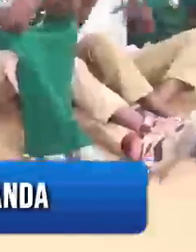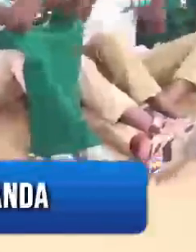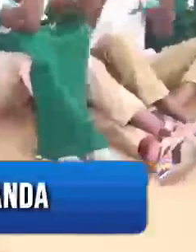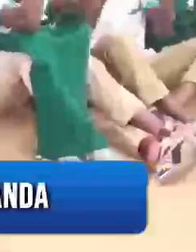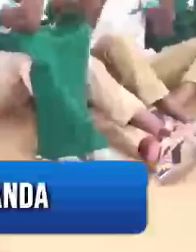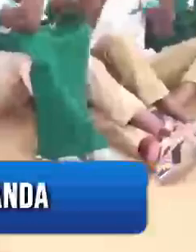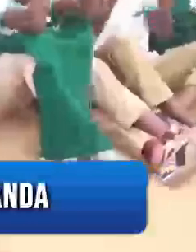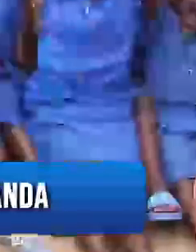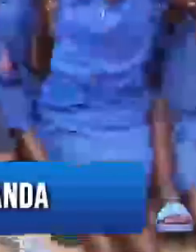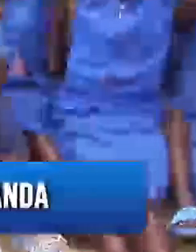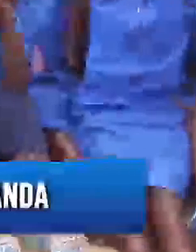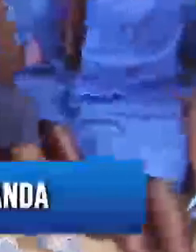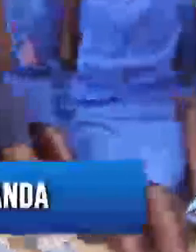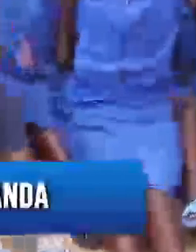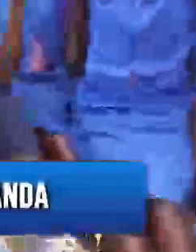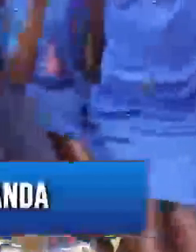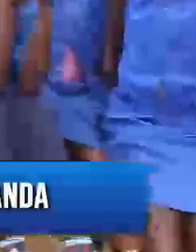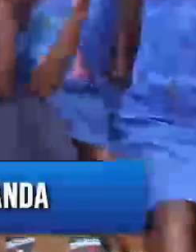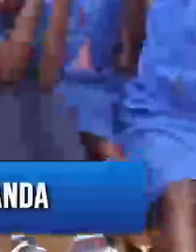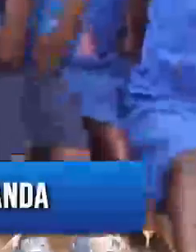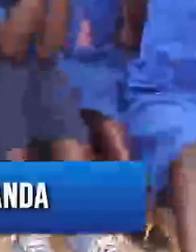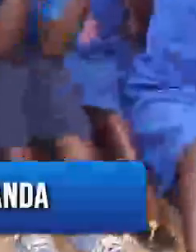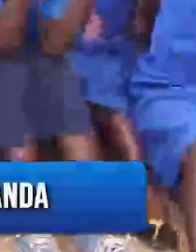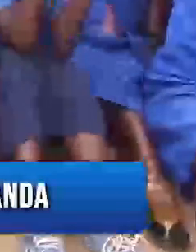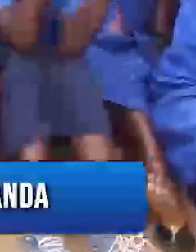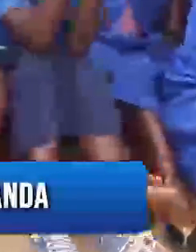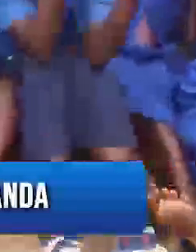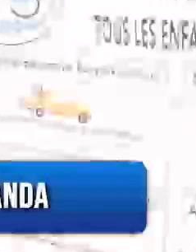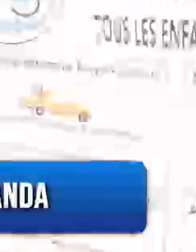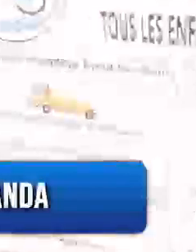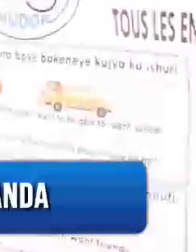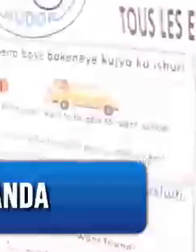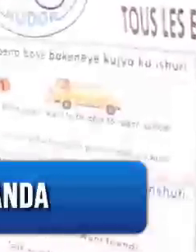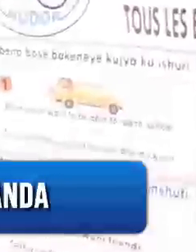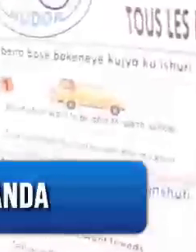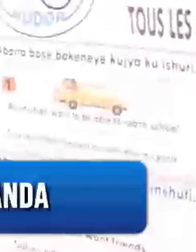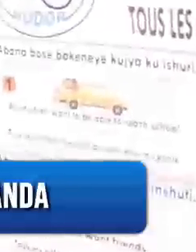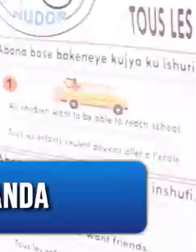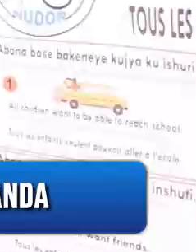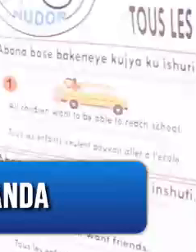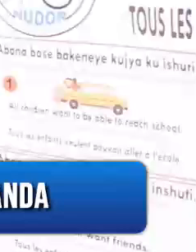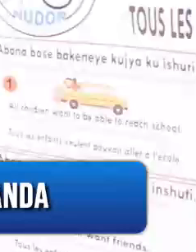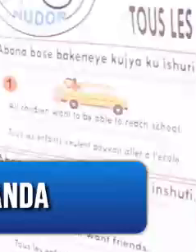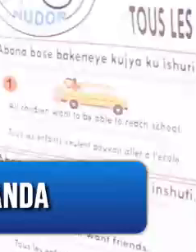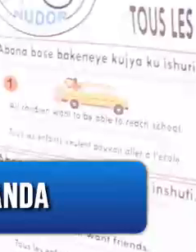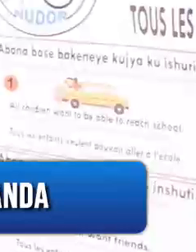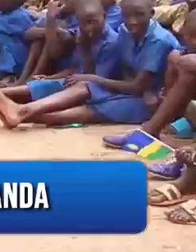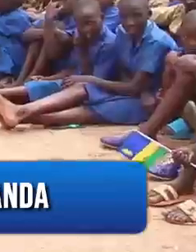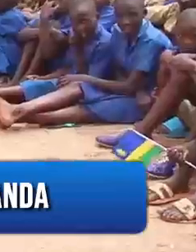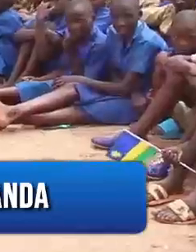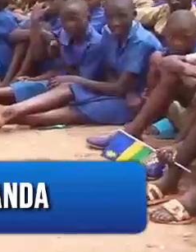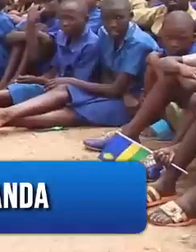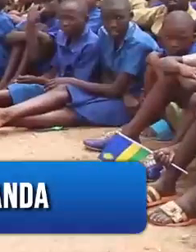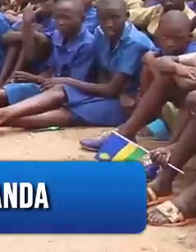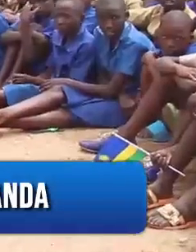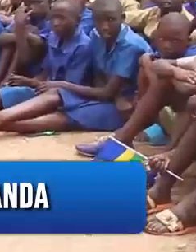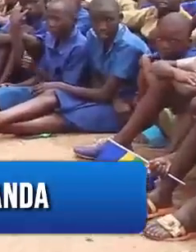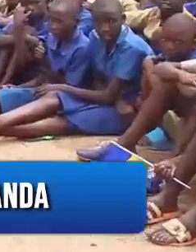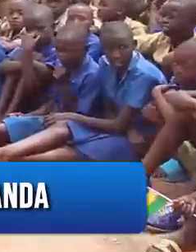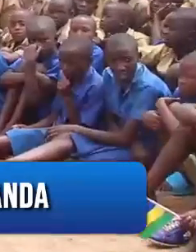ikabiza korwa tariki ya 15 nkuko twagira Imana Eugene umukozi w'ihuro nyarwanda ry'abantu bafite ubumuga n'idoro yabitangaje BTN